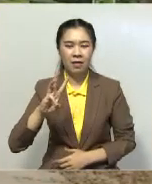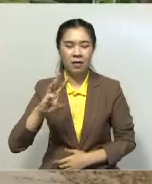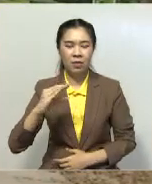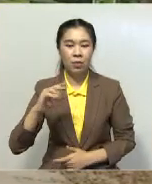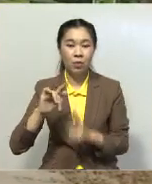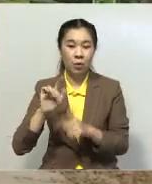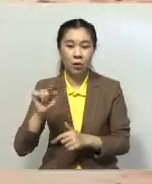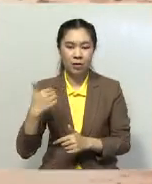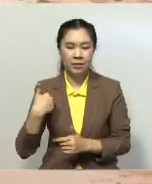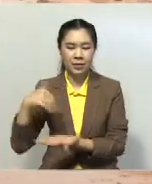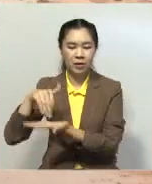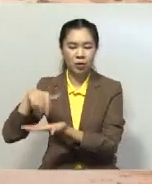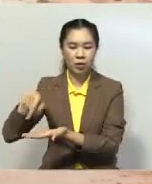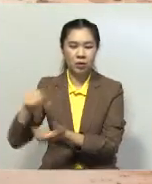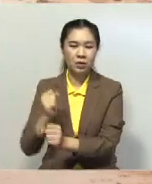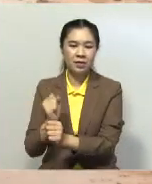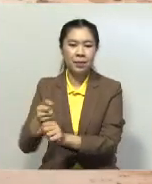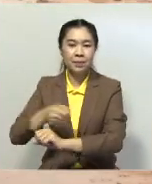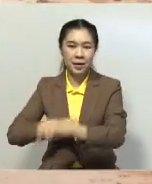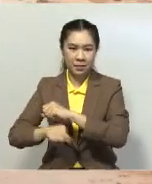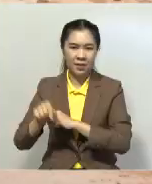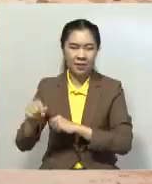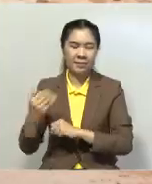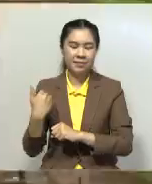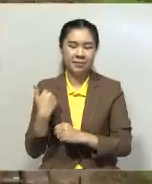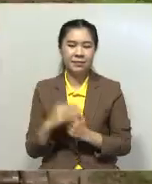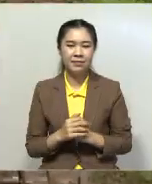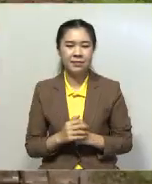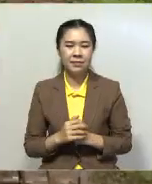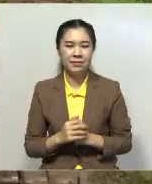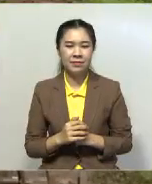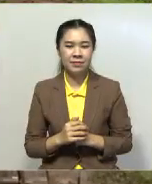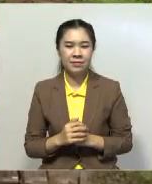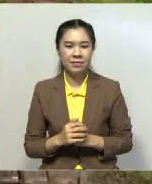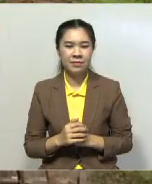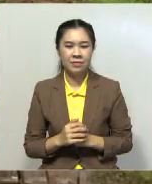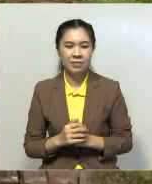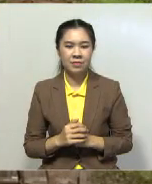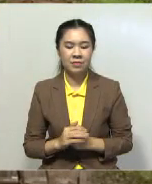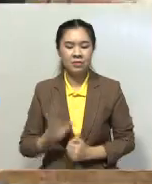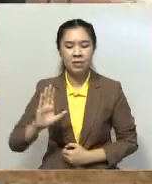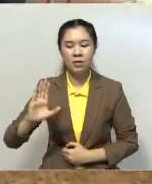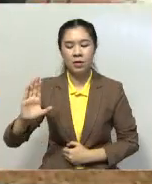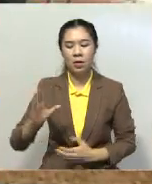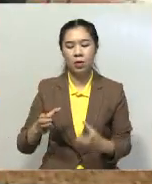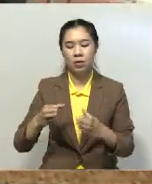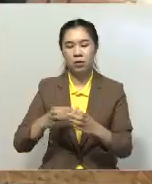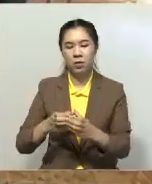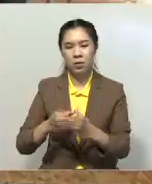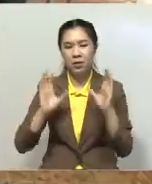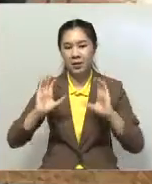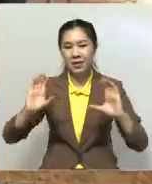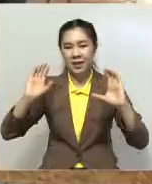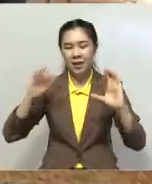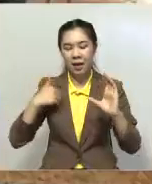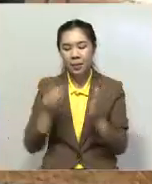ก็พื้นที่ตรงนี้ยังเป็นศูนย์ปฏิบัติการอีกด้วยค่ะมีทั้งศูนย์ปฏิบัติการของหน่วยราชการต่างๆนะคะทั้งโรง